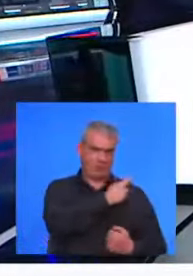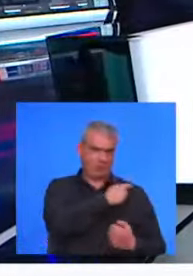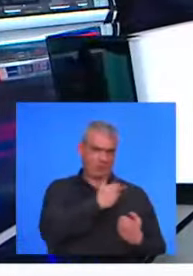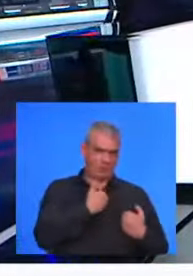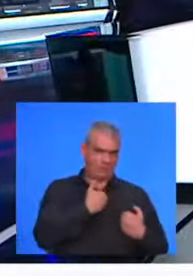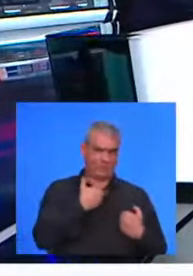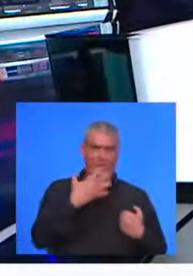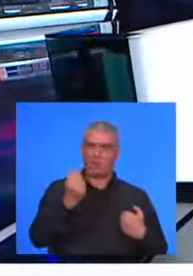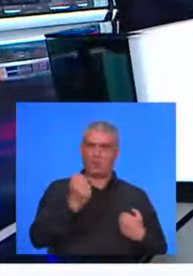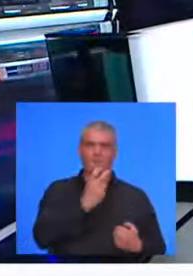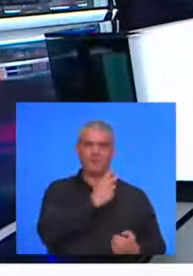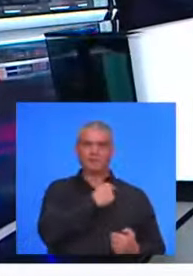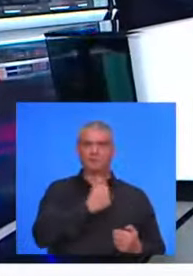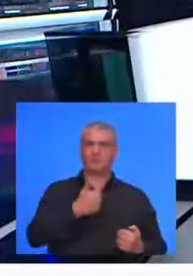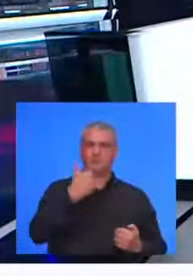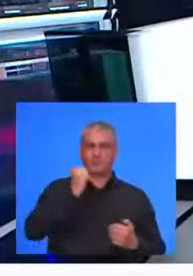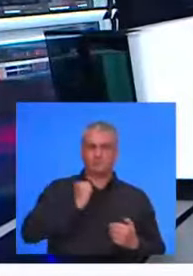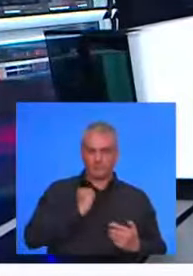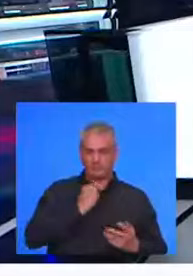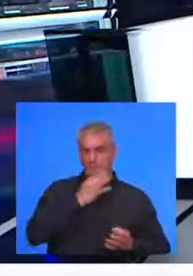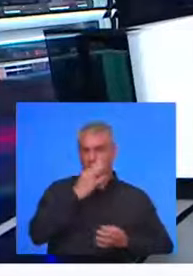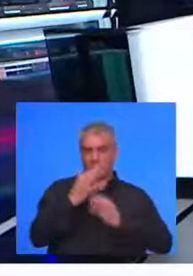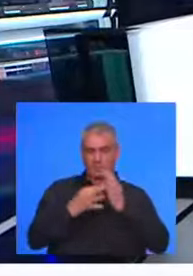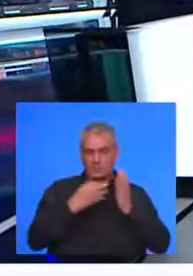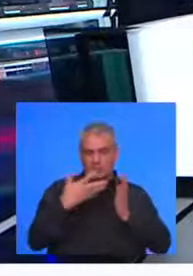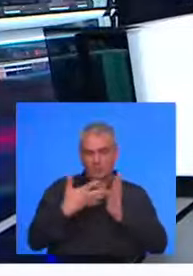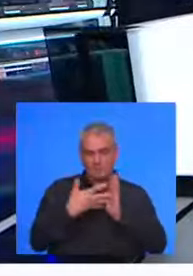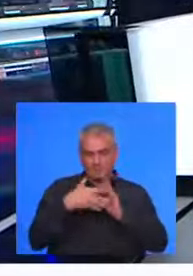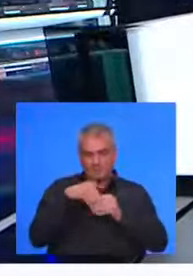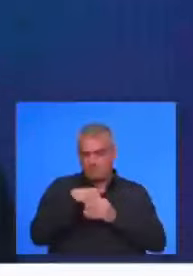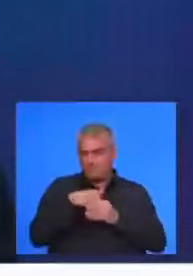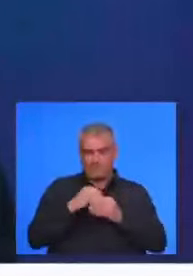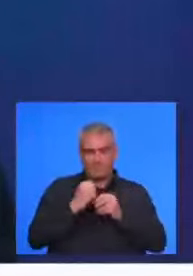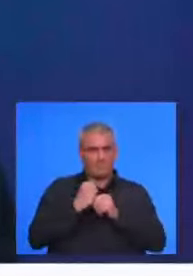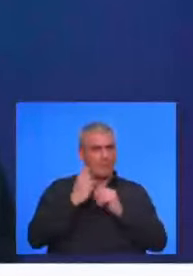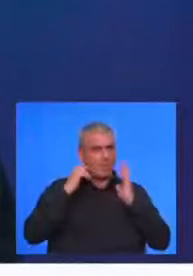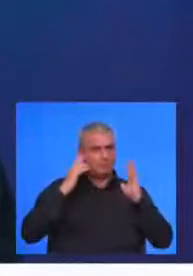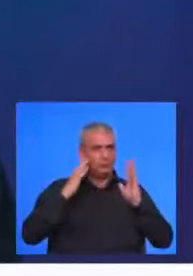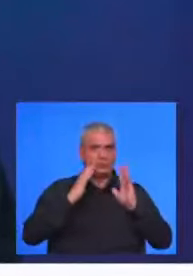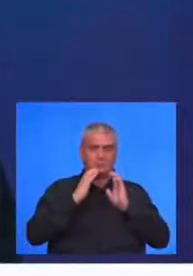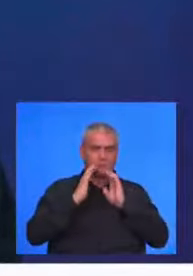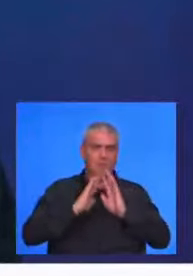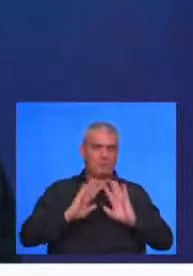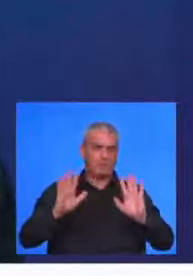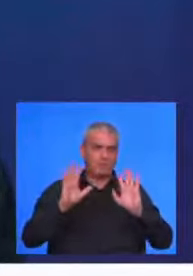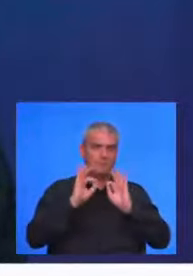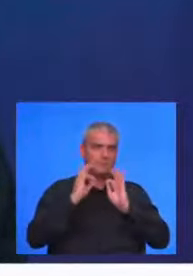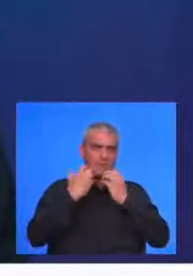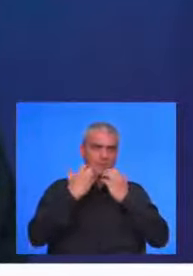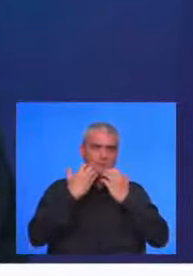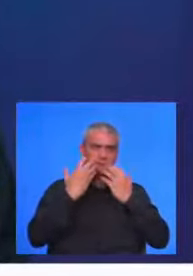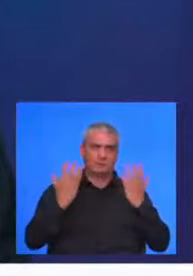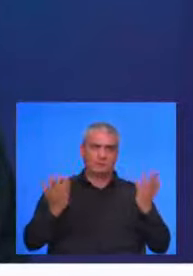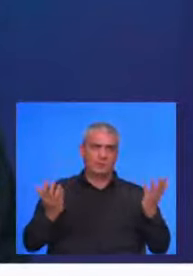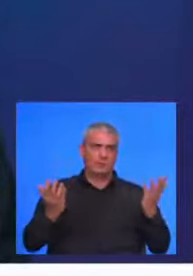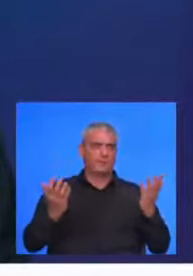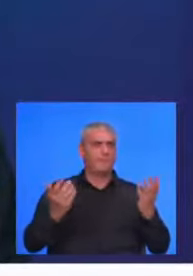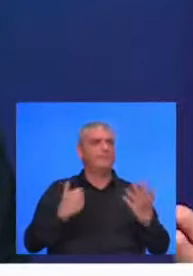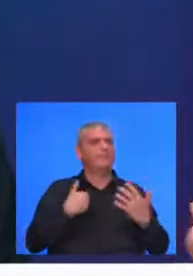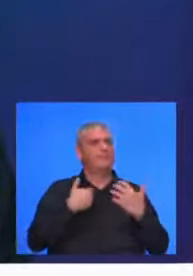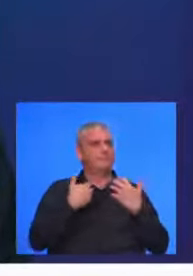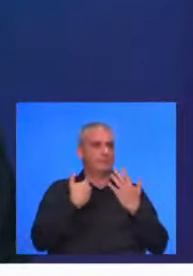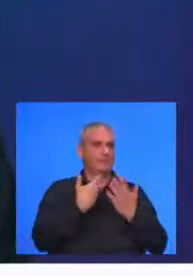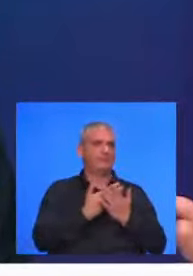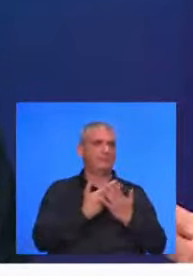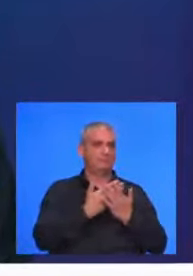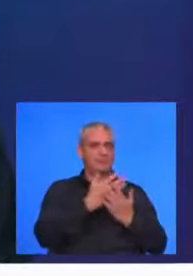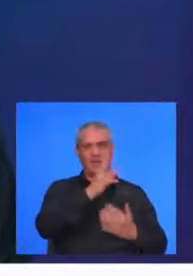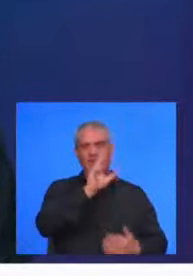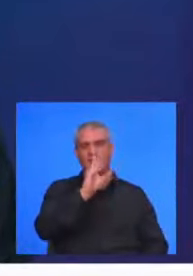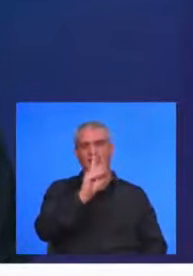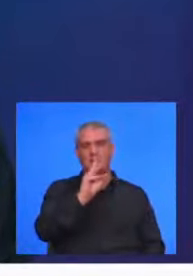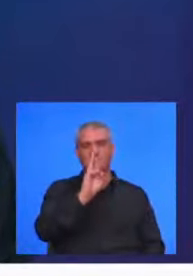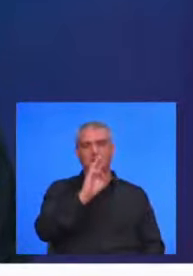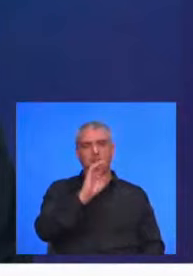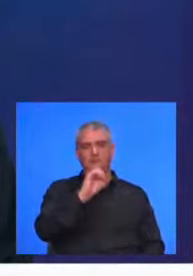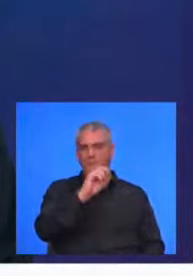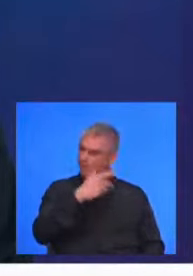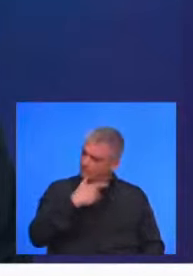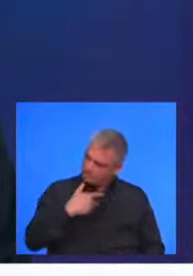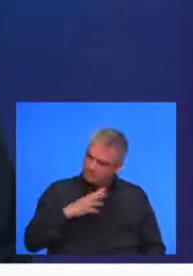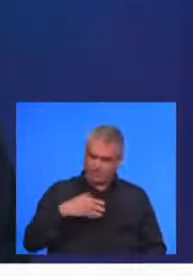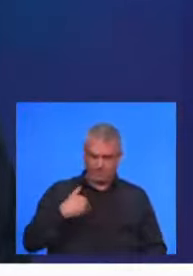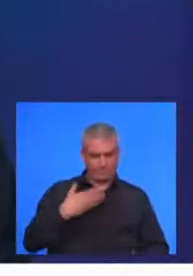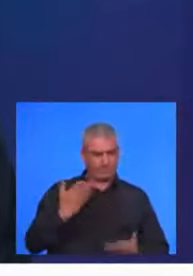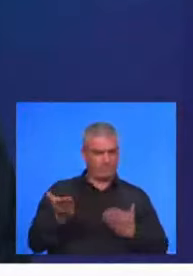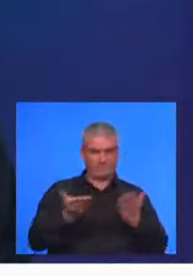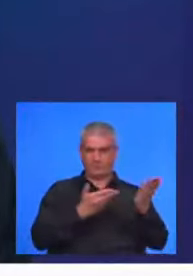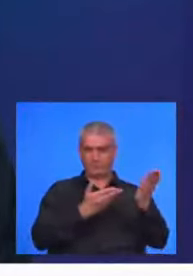בכיר מהצבא, מתחקירים פנימית, בלי הרבה רעש, בלי תקשורת, בלי סיפורים. אני ממליצה על דדי שמחי. בבקשה, אני גם.